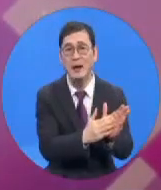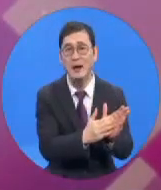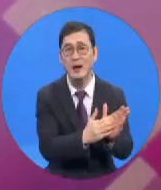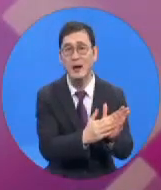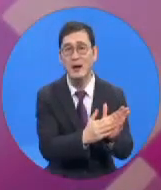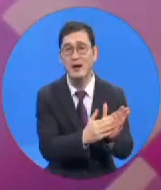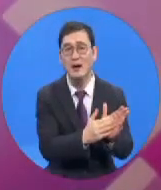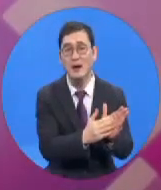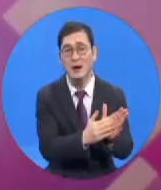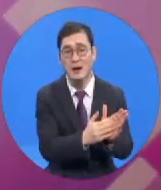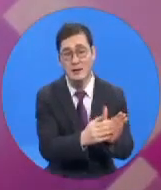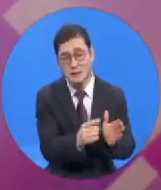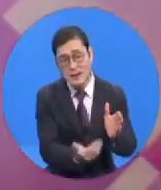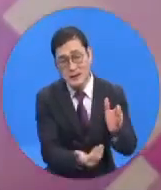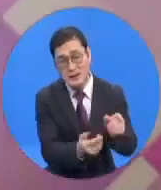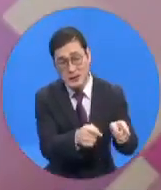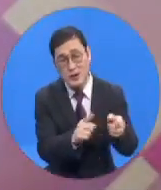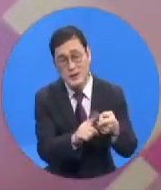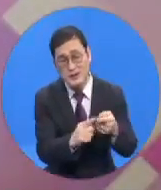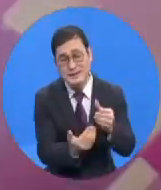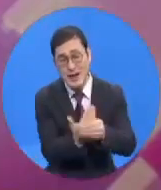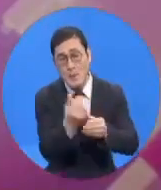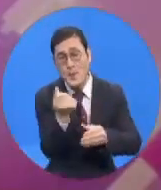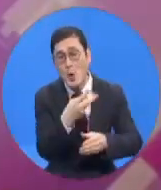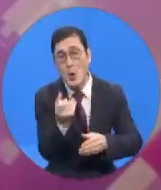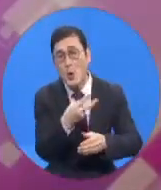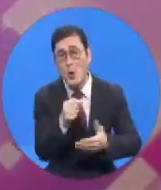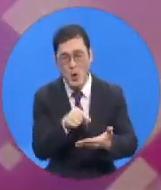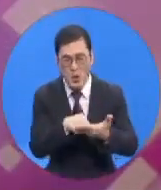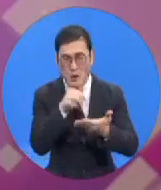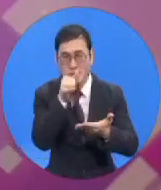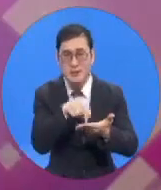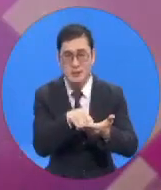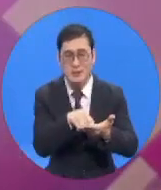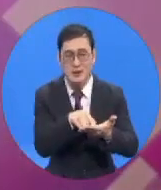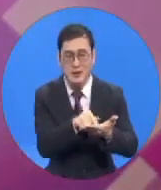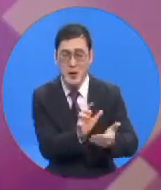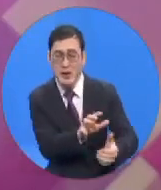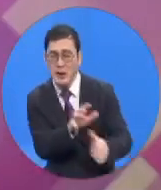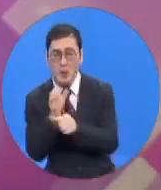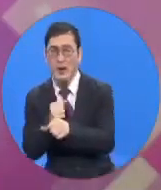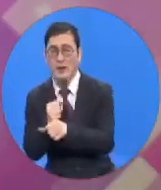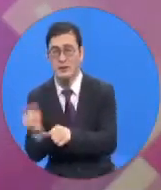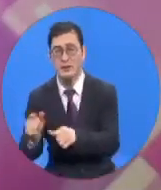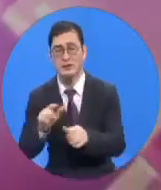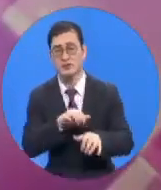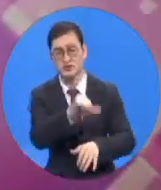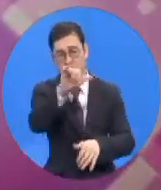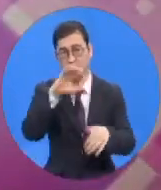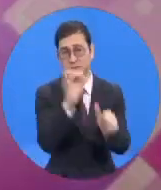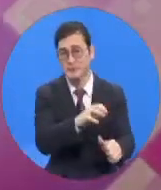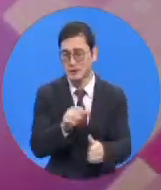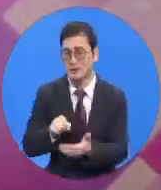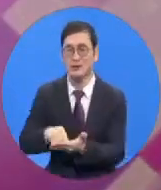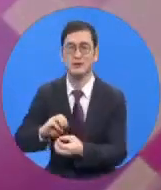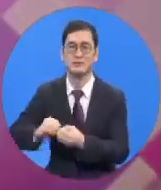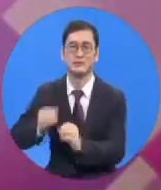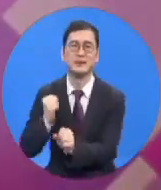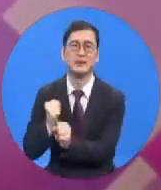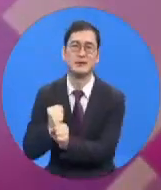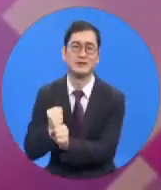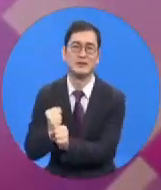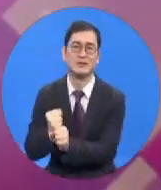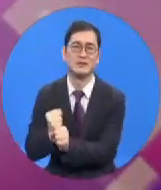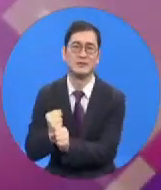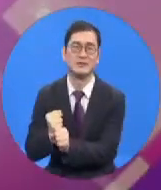않는 내사 번호를 가지고 출국 금지 요청서, 출국 금지 승인서를 만들었다. 이 논란이 커지고 있는데